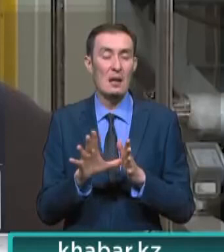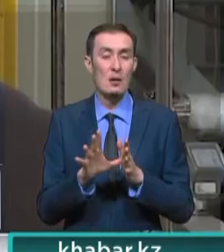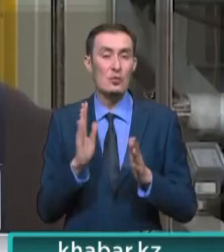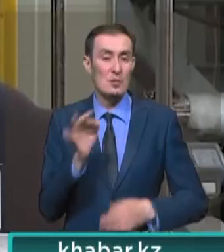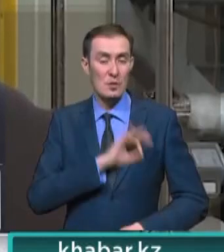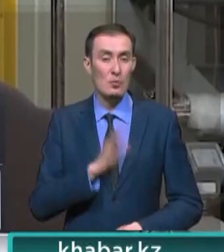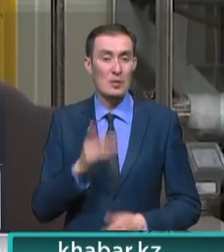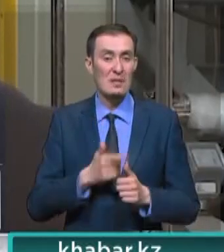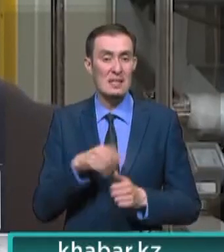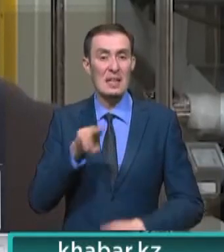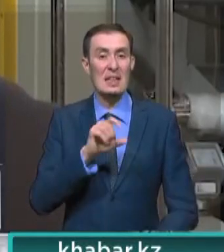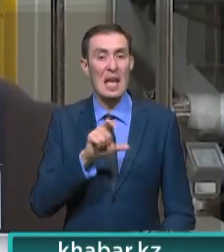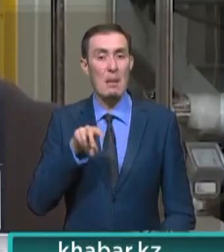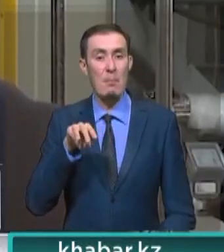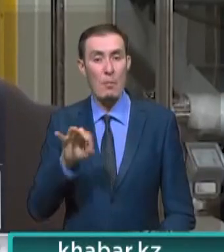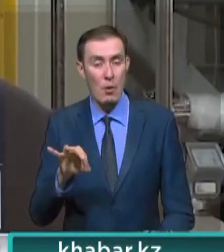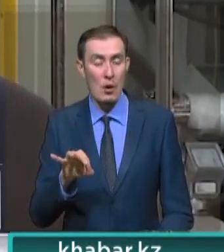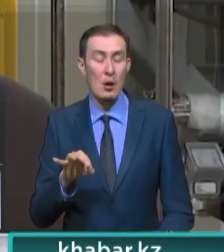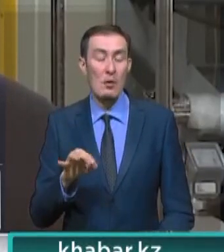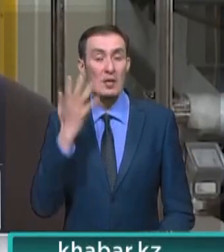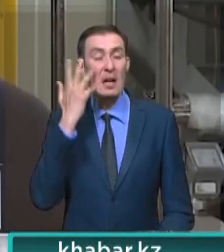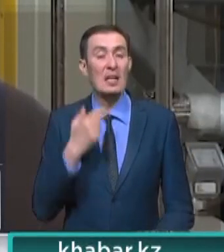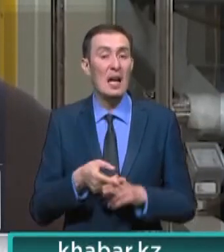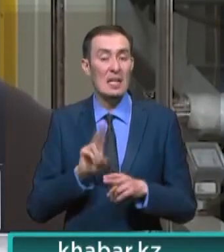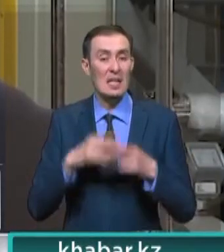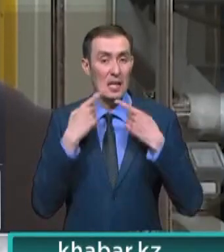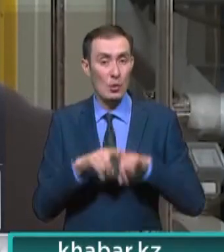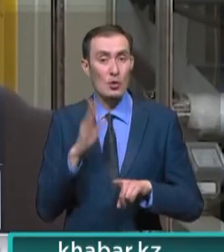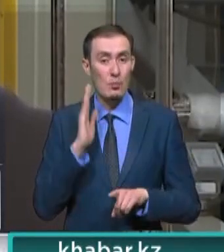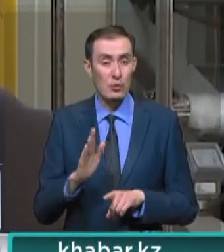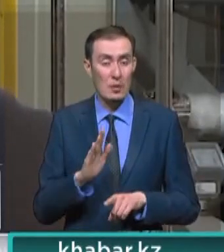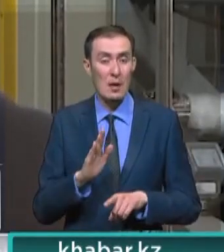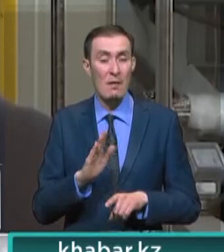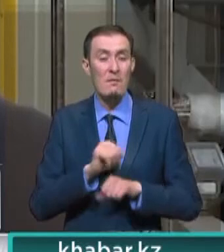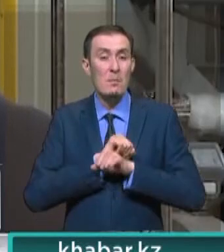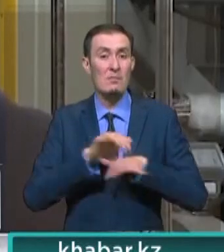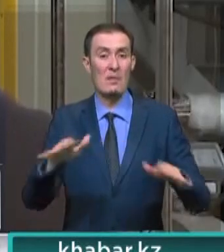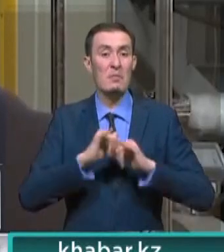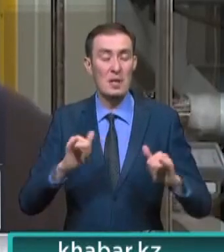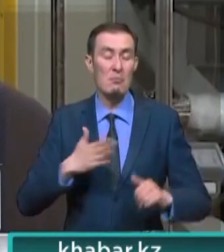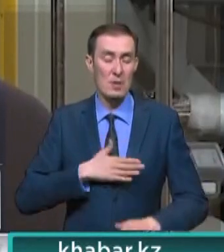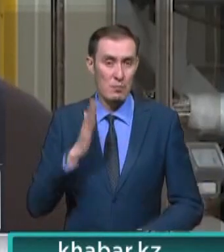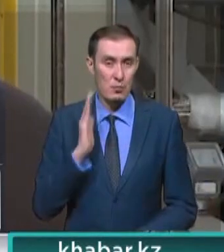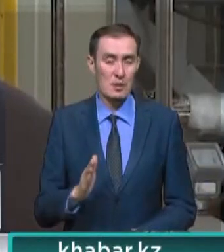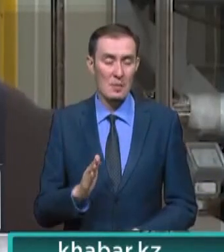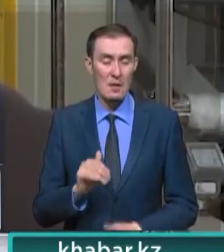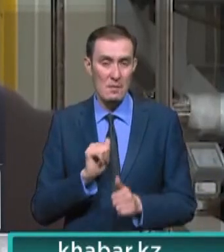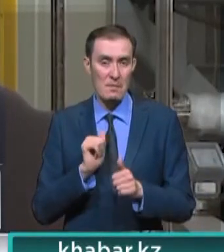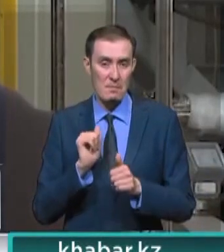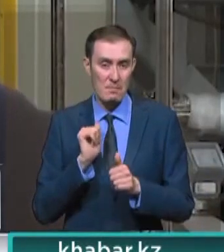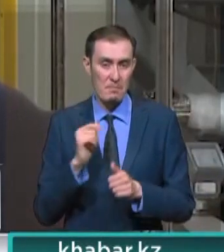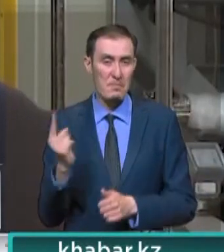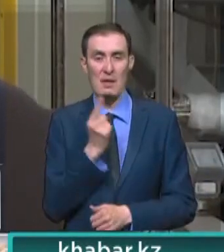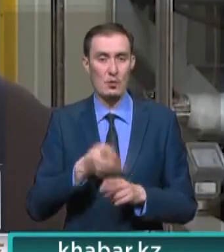она будет называться ДЭМ. Соответственно, когда эти технологии будут тиражироваться по всему миру, мы будем иметь уже из первых рук доступ к